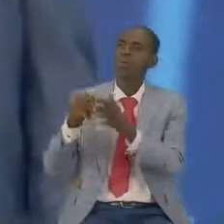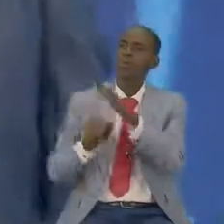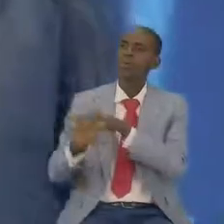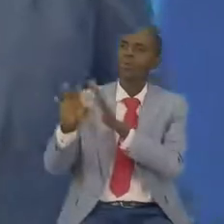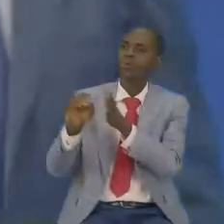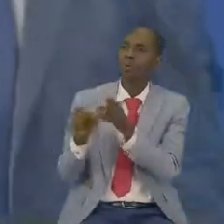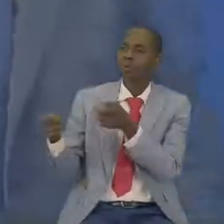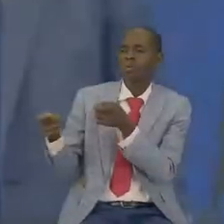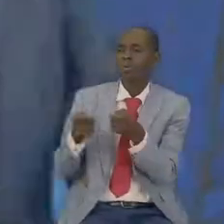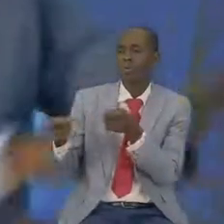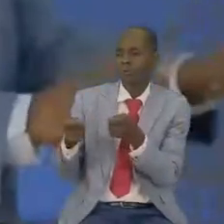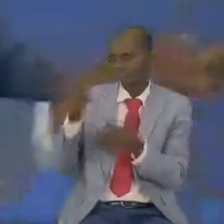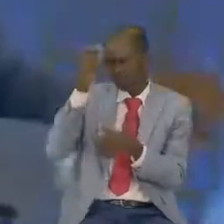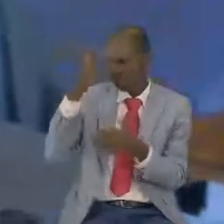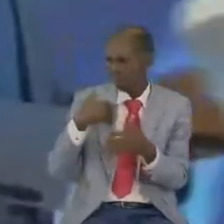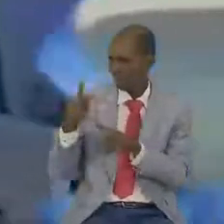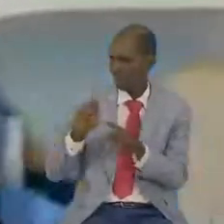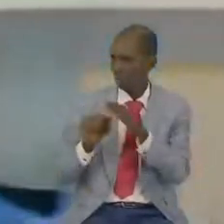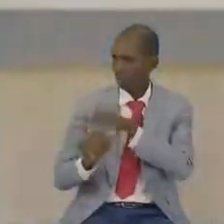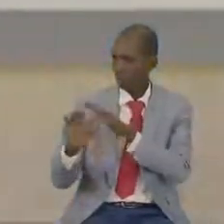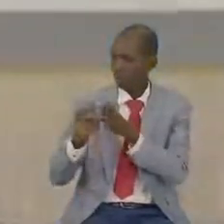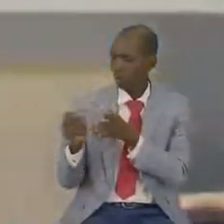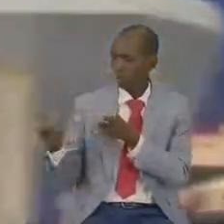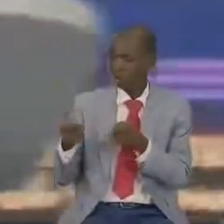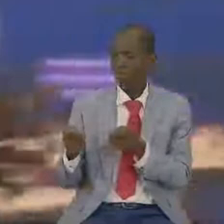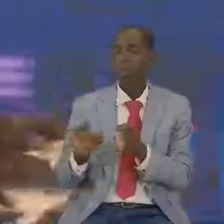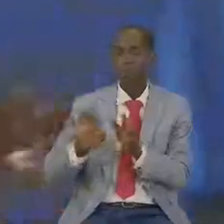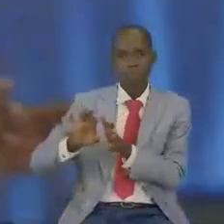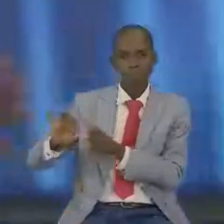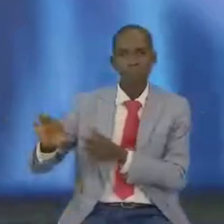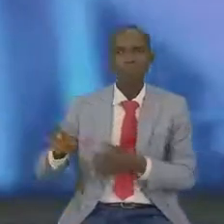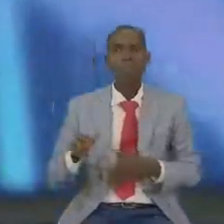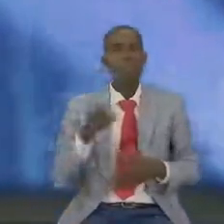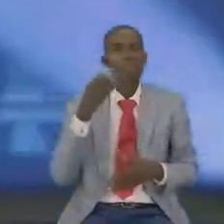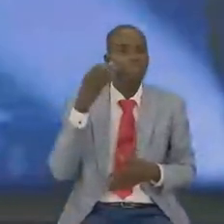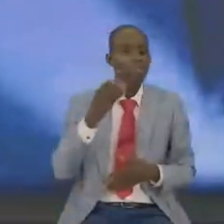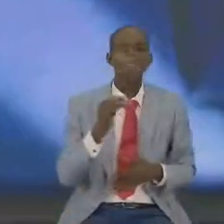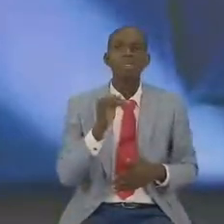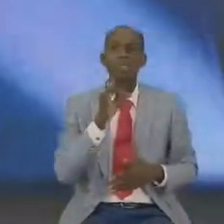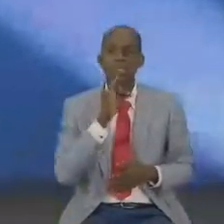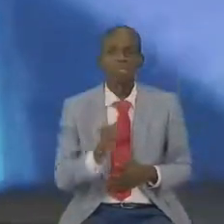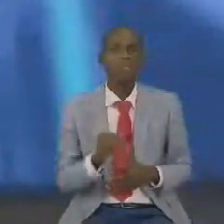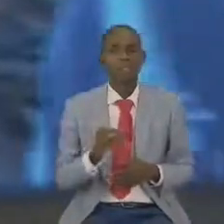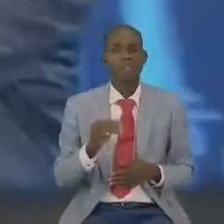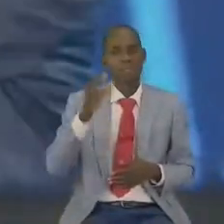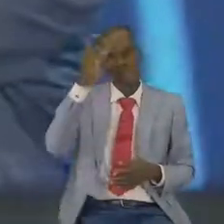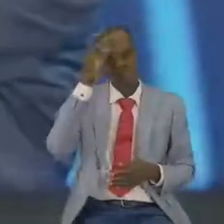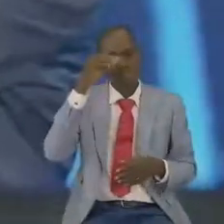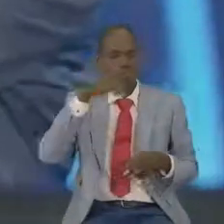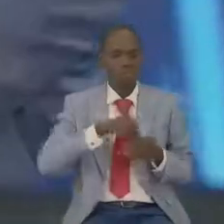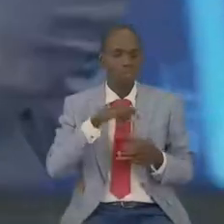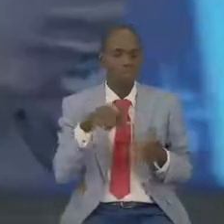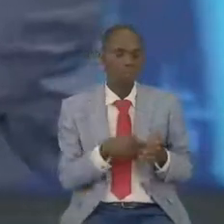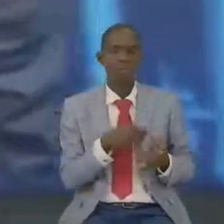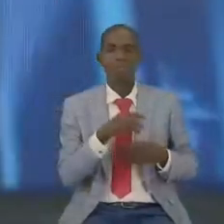ta juridiction. Parce que Satan est le Dieu de ce monde. Tu as assez de personnes sous ta